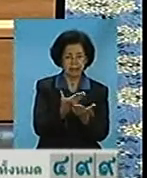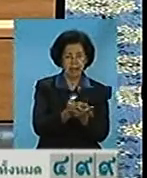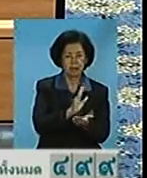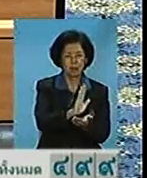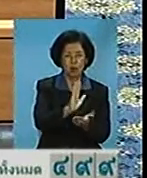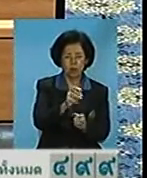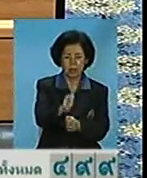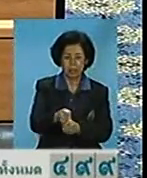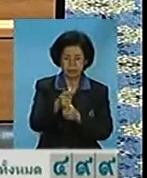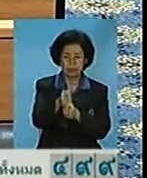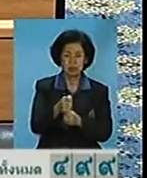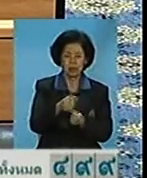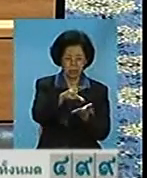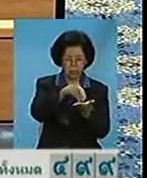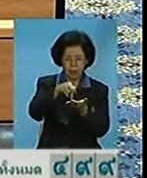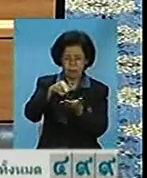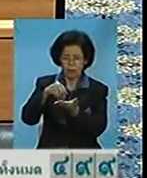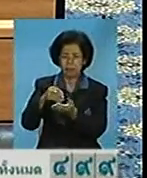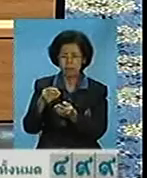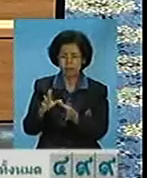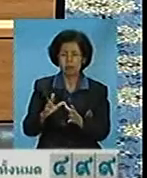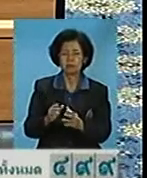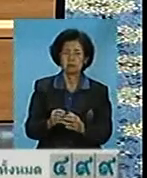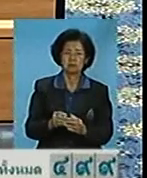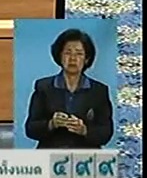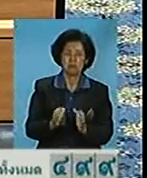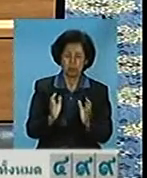วนที่เราเก็บจากเขาเนี่ยเก็บจากกระเป๋าเขาเนี่ย